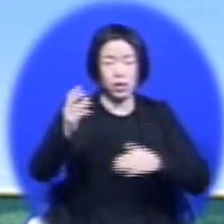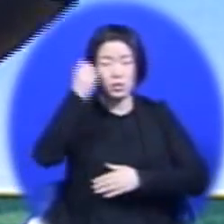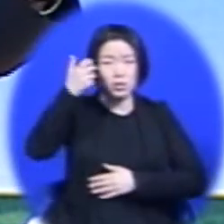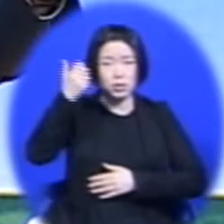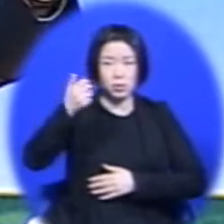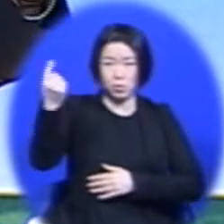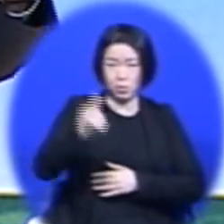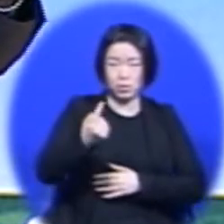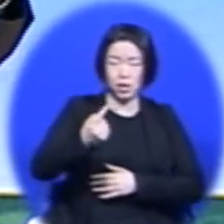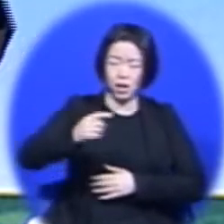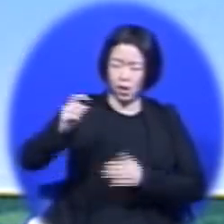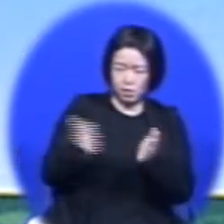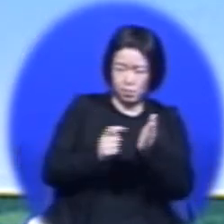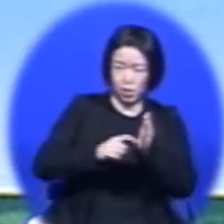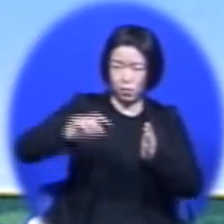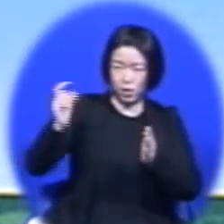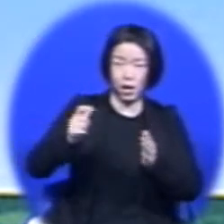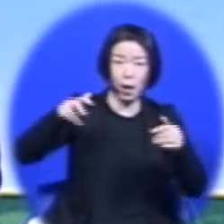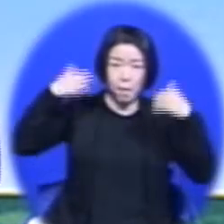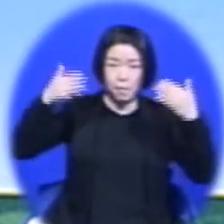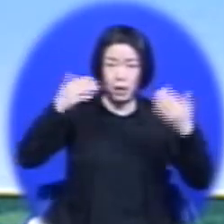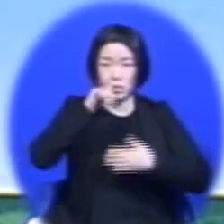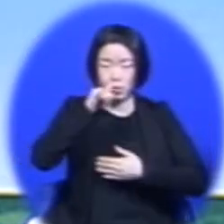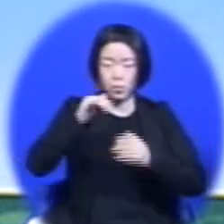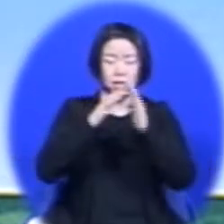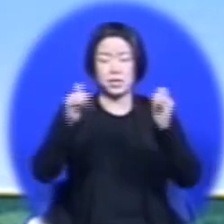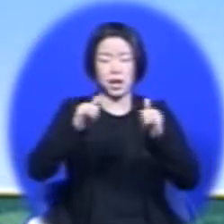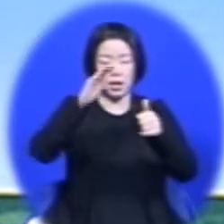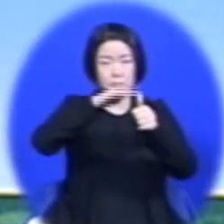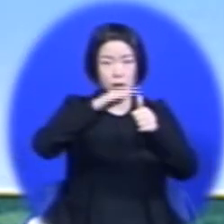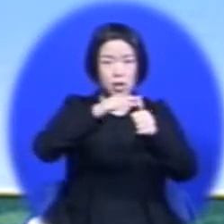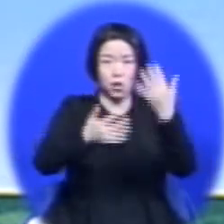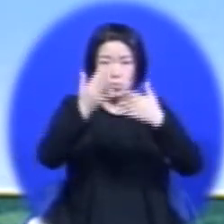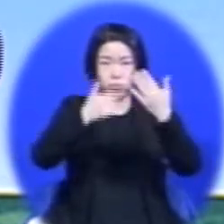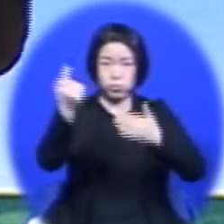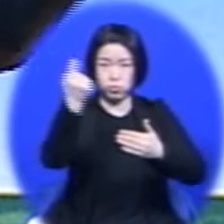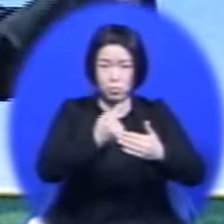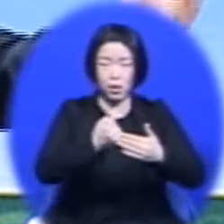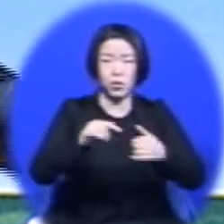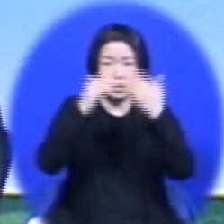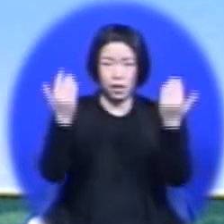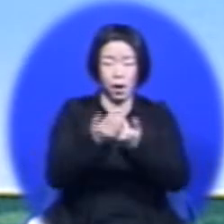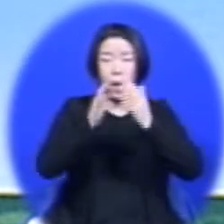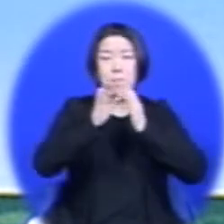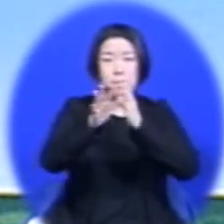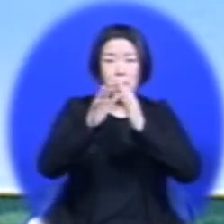강한 바람 같은 소리가 들리고 사람들의 머리에 불과 같은 것들이 다 임하고 그리고 그들이 방언을